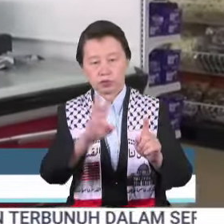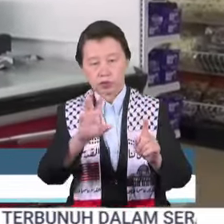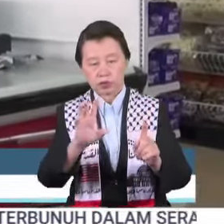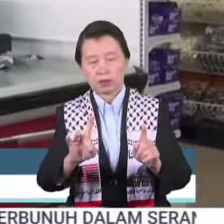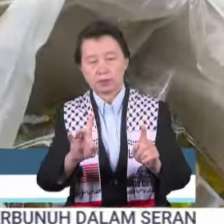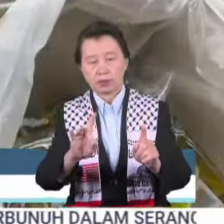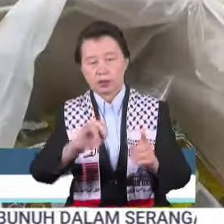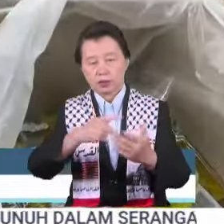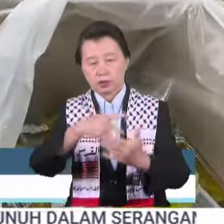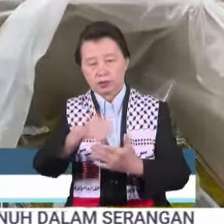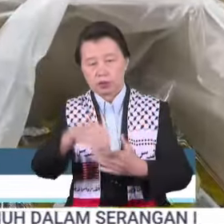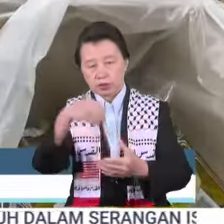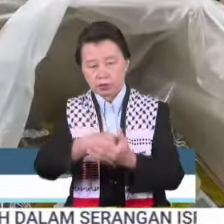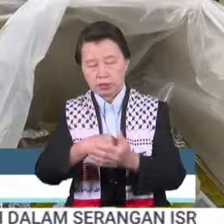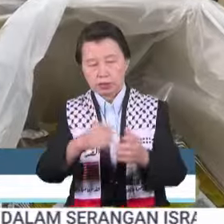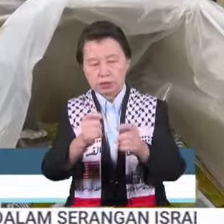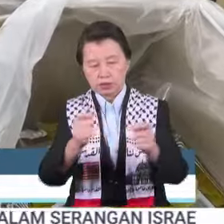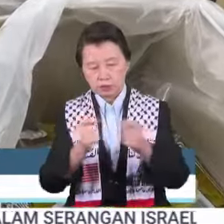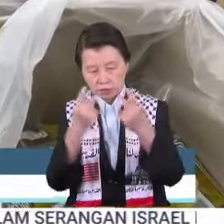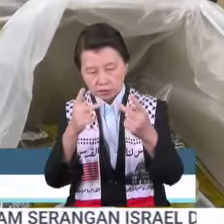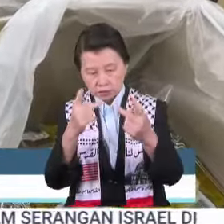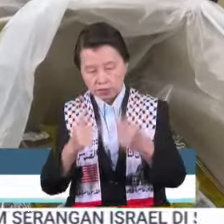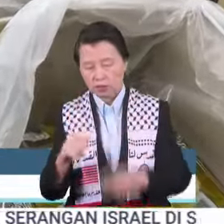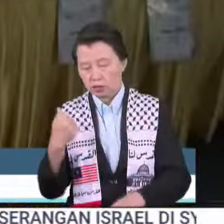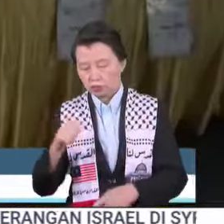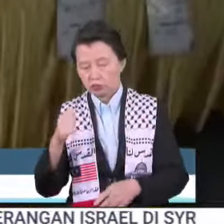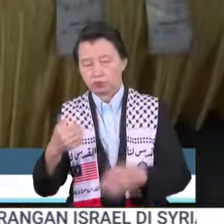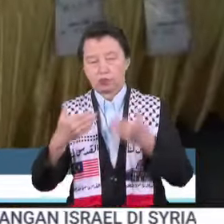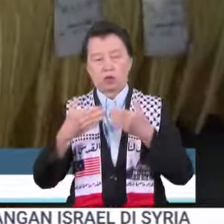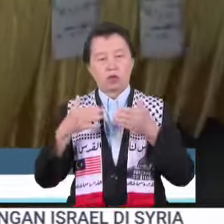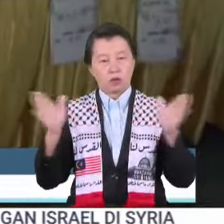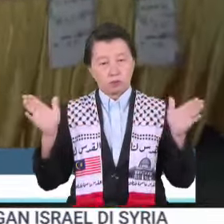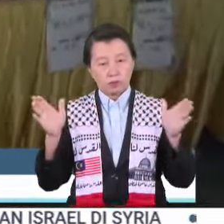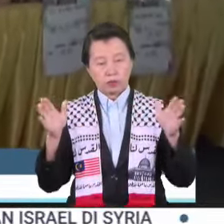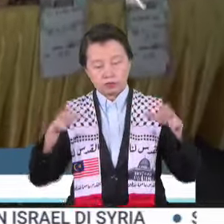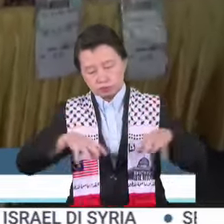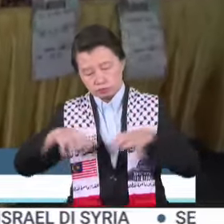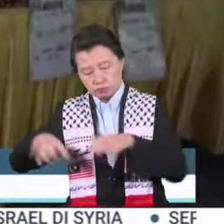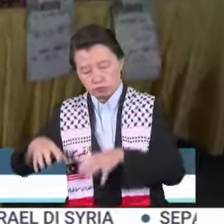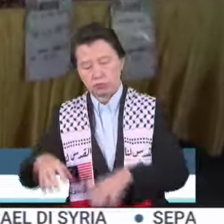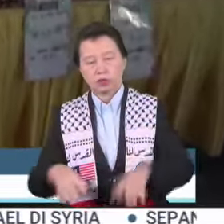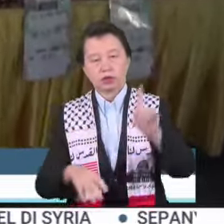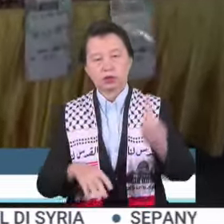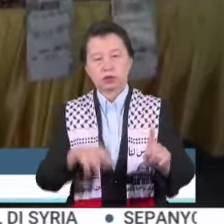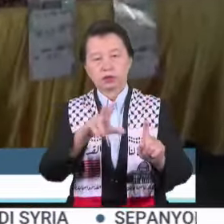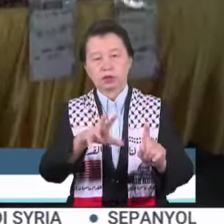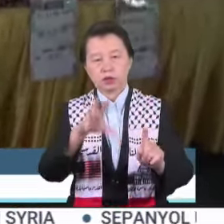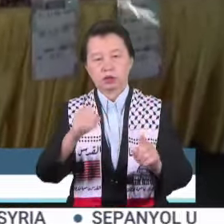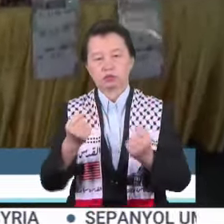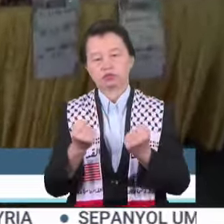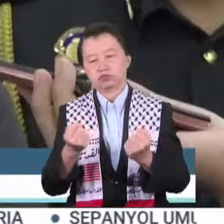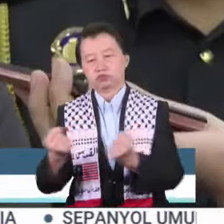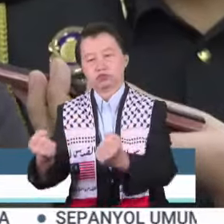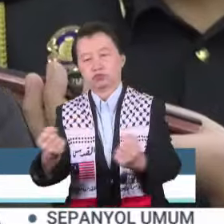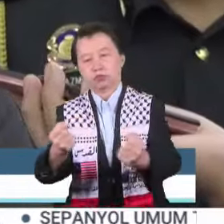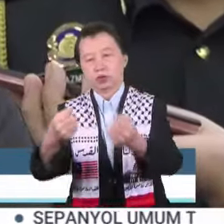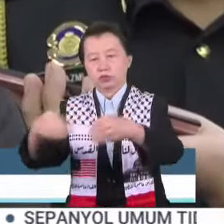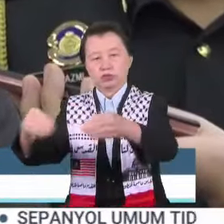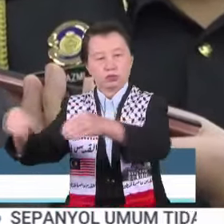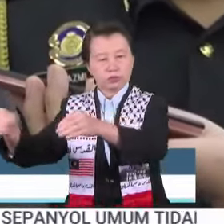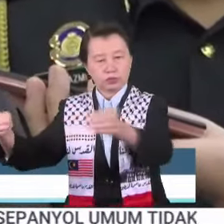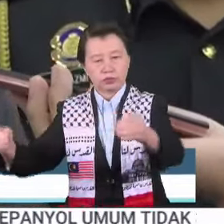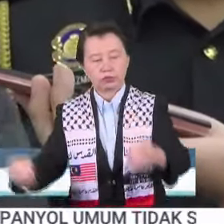program dijalankan di dalam premis 10 secara terbuka dan 137 jualan bergerak